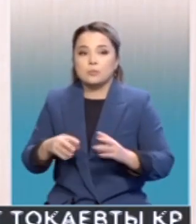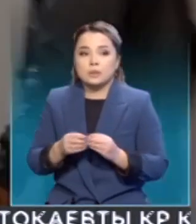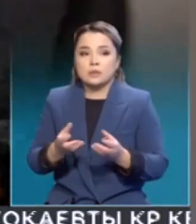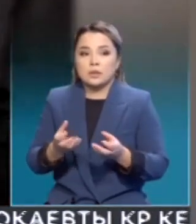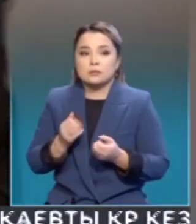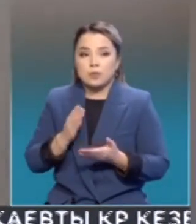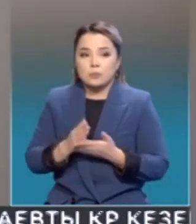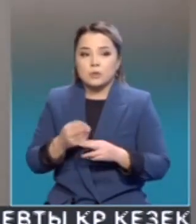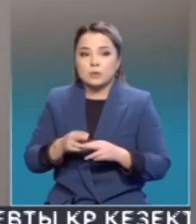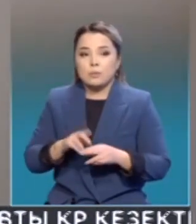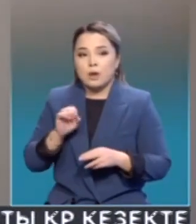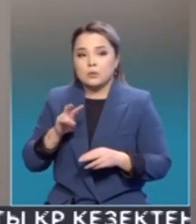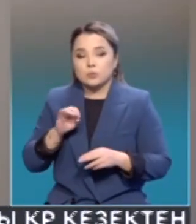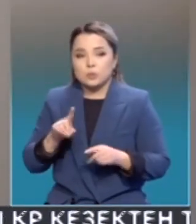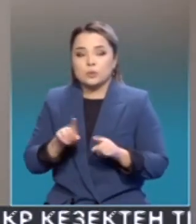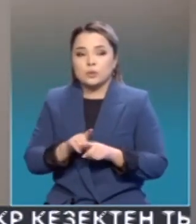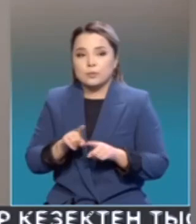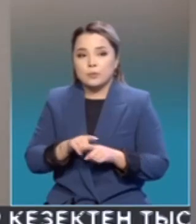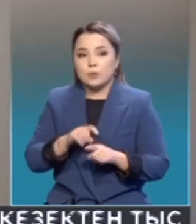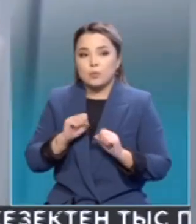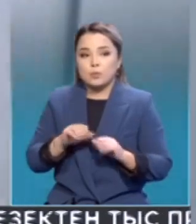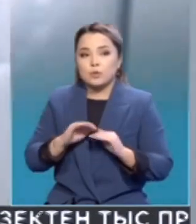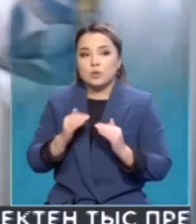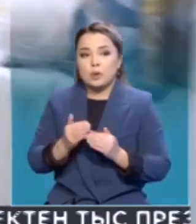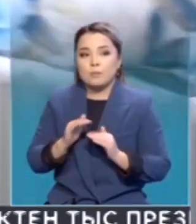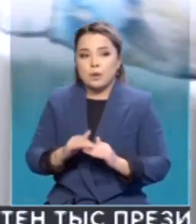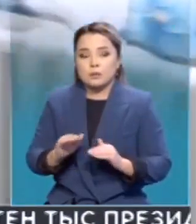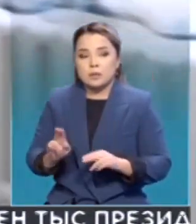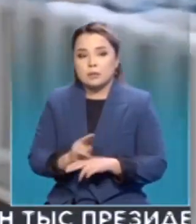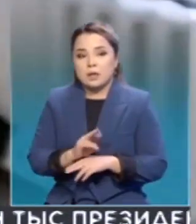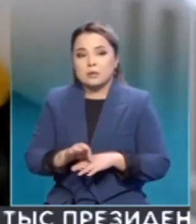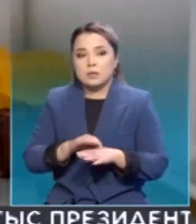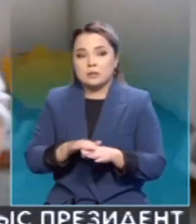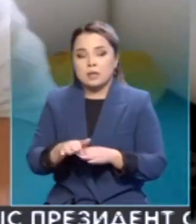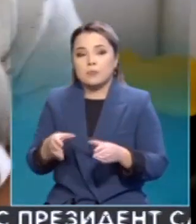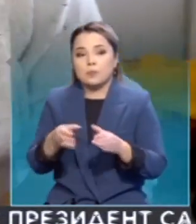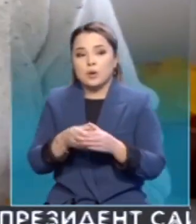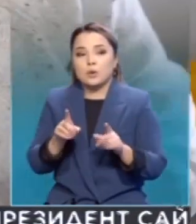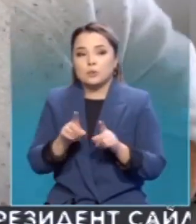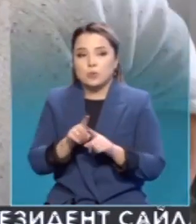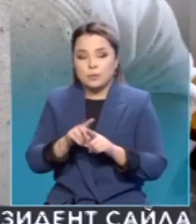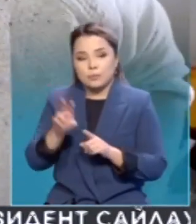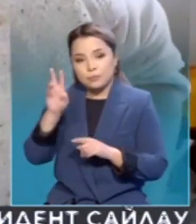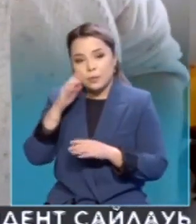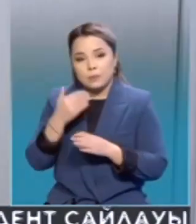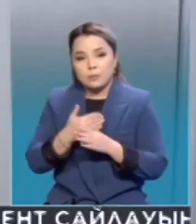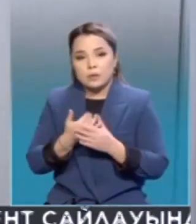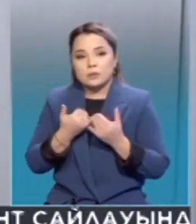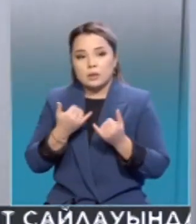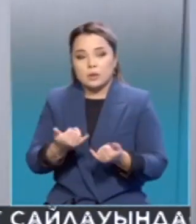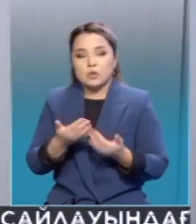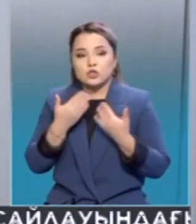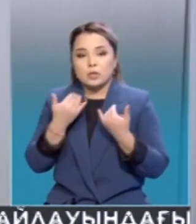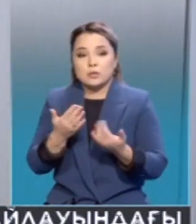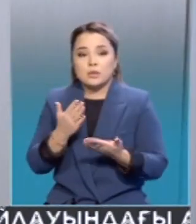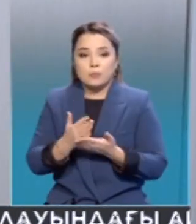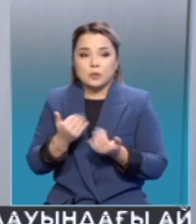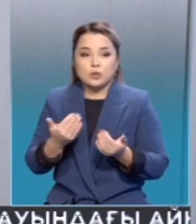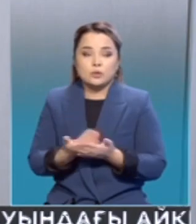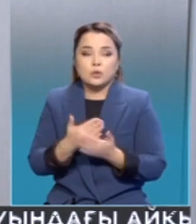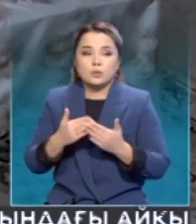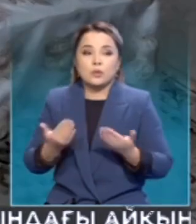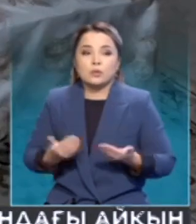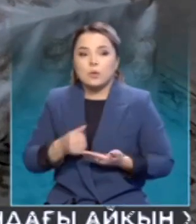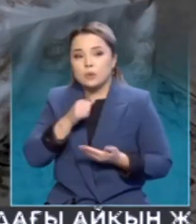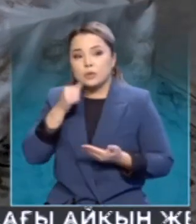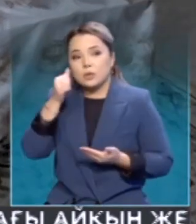кеше. Балнұр Есіркенова болса, мүмкіндік шектеулі бала тәрбиелеп отыр. Бұл санаттағыларға да мемлекет жеңілдік қарастырып қойған. Жәп-жаңа пәтерге